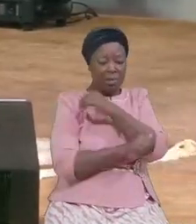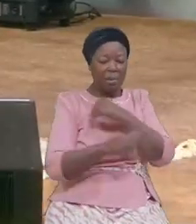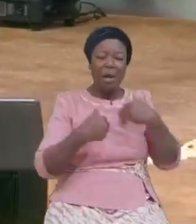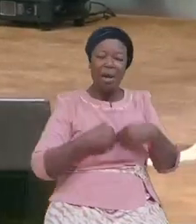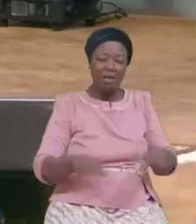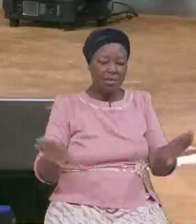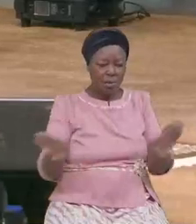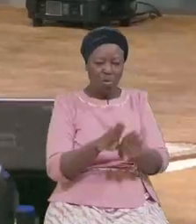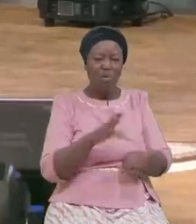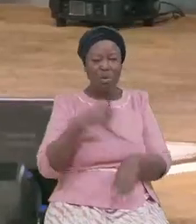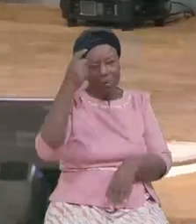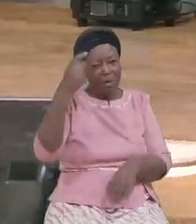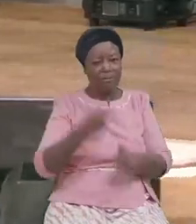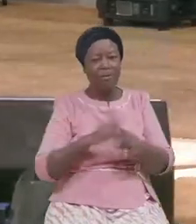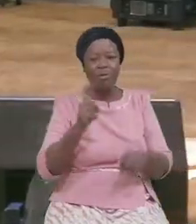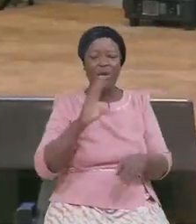était sorti.